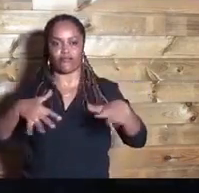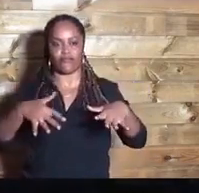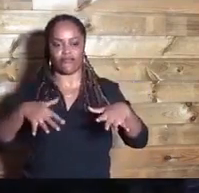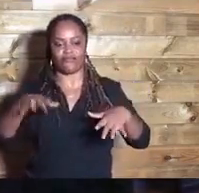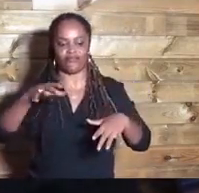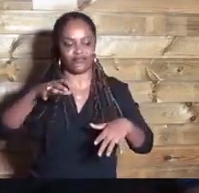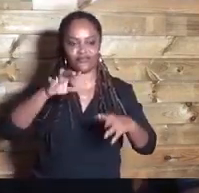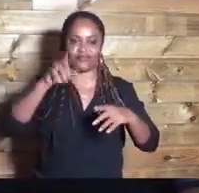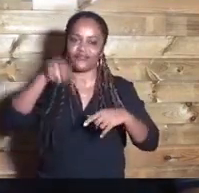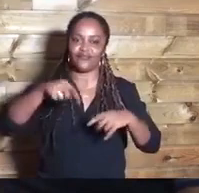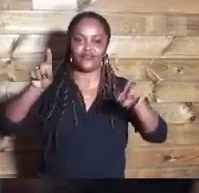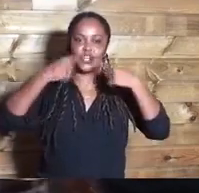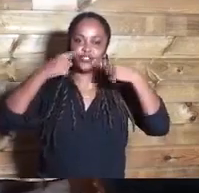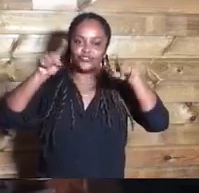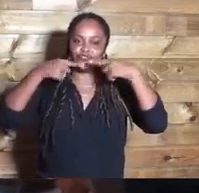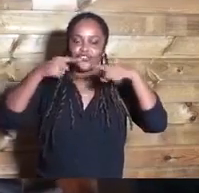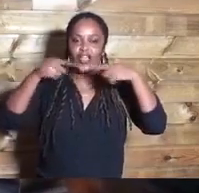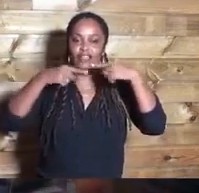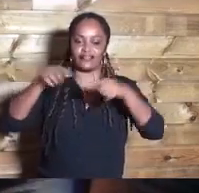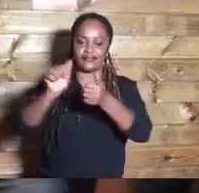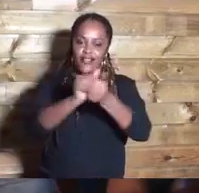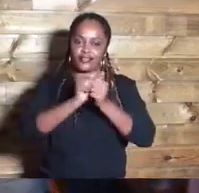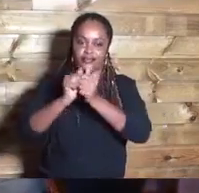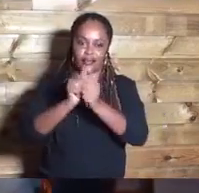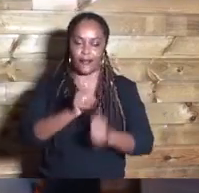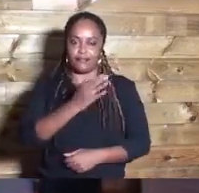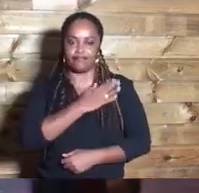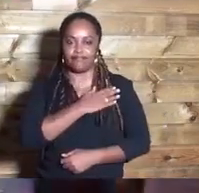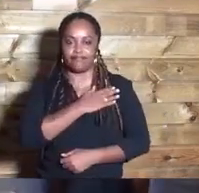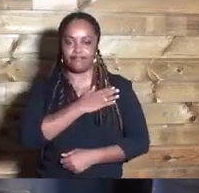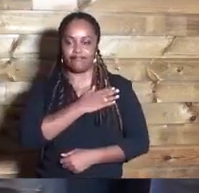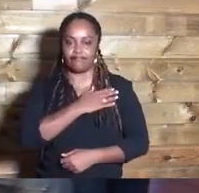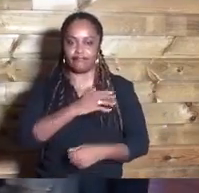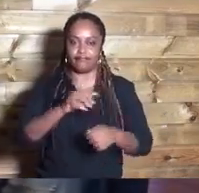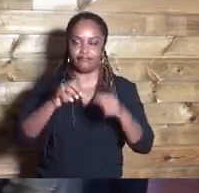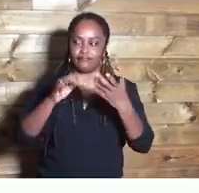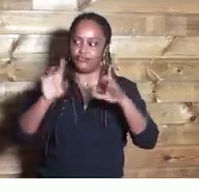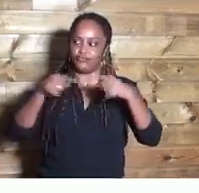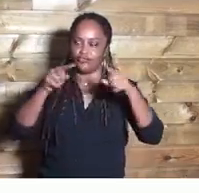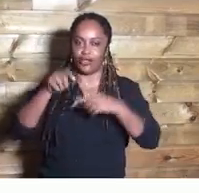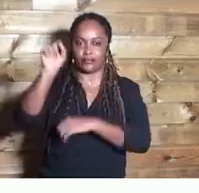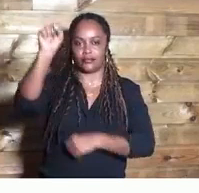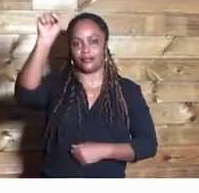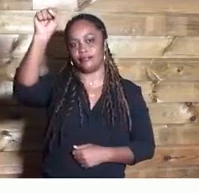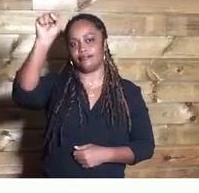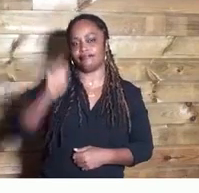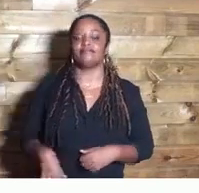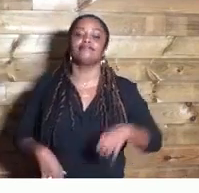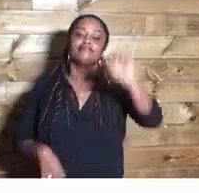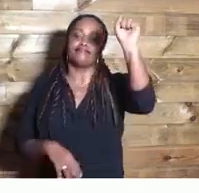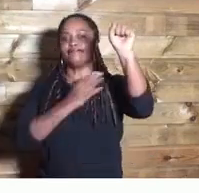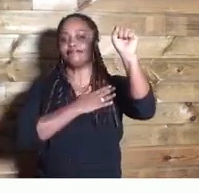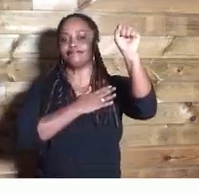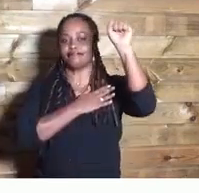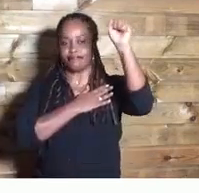à pays là, nous ne pas chanter en cœur, mais en nous, si cœur en nous, et pour nous lever, camarades. Oh, madame